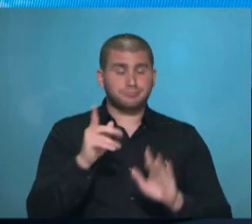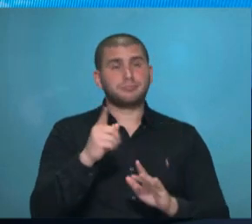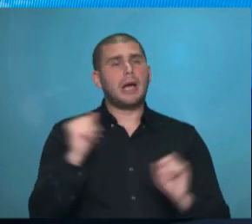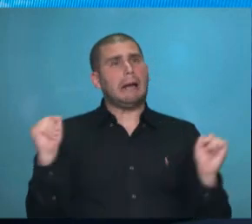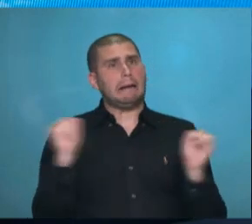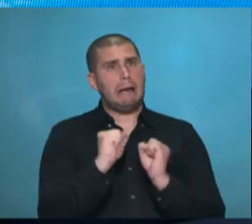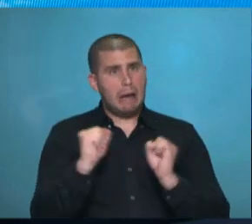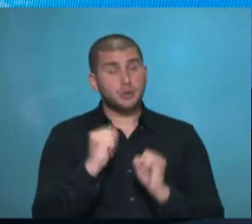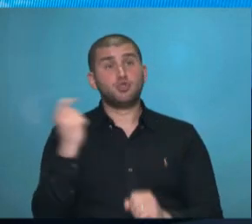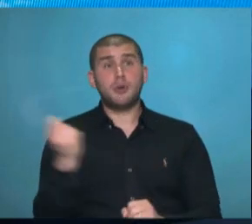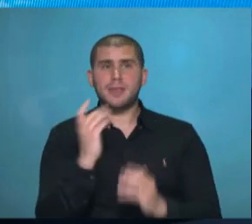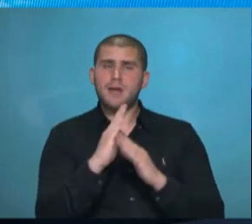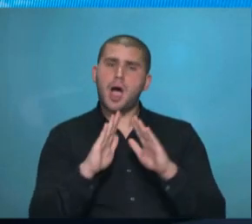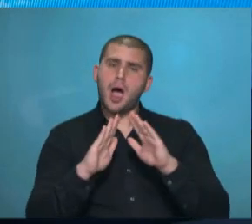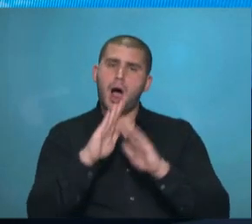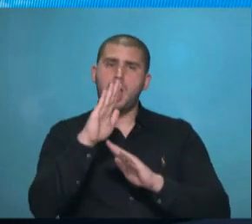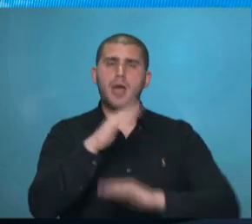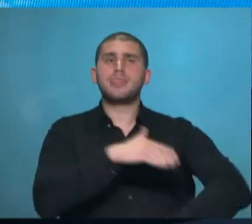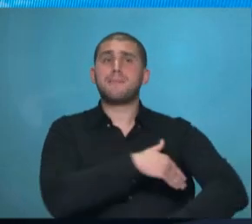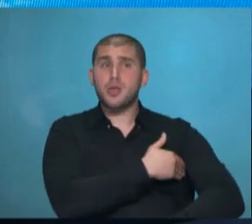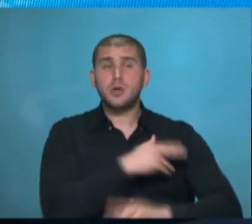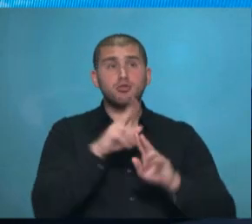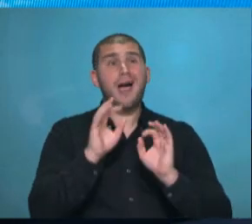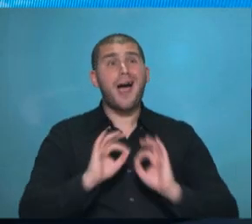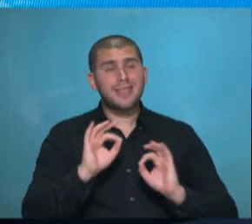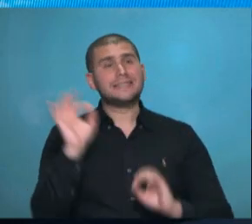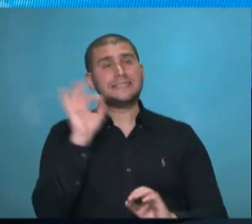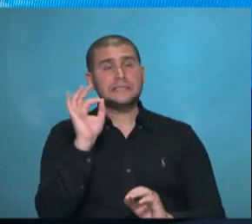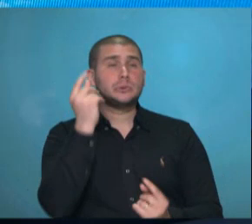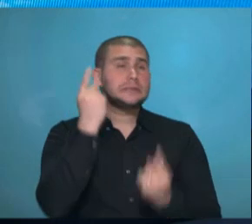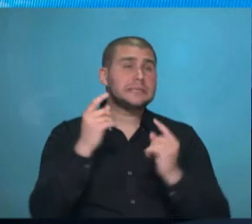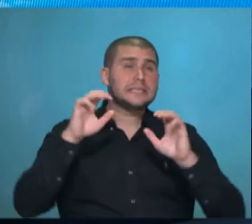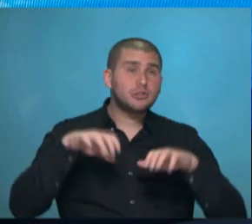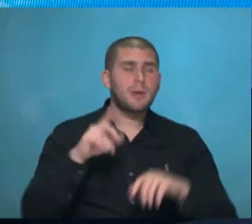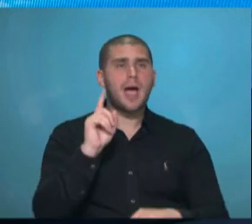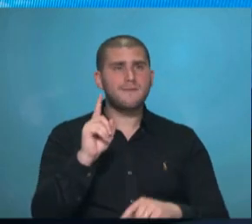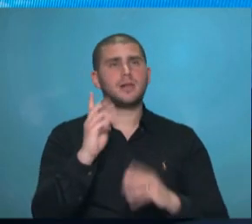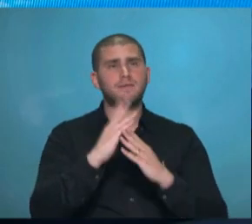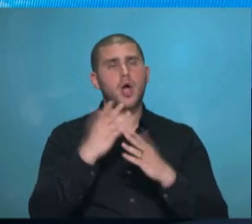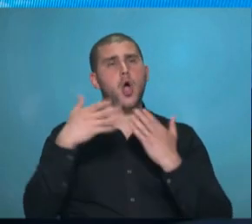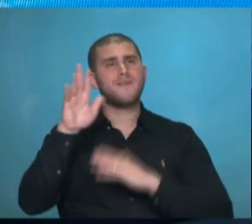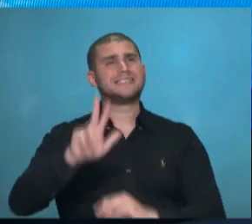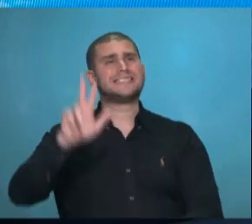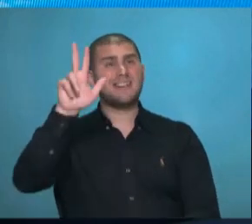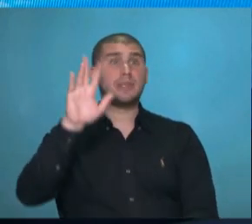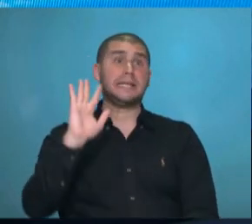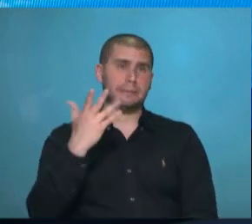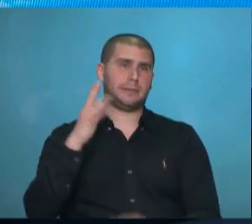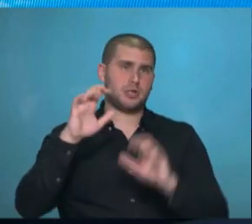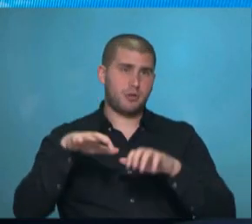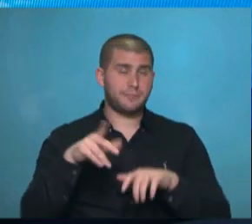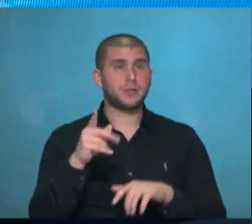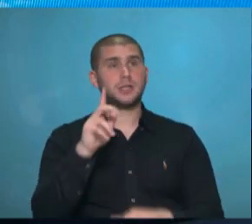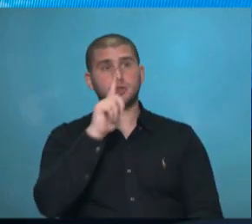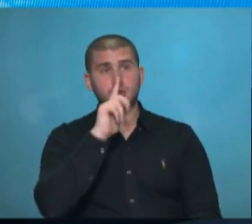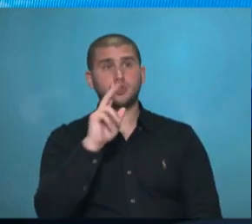העונה, שבת כבר עלייה קלה בטמפרטורות, יש עדיין סיכוי לאיזשהו גשם מקומי, אבל הוא יתמקד בצפון במידה וירד. ראשון,